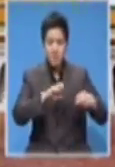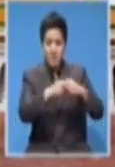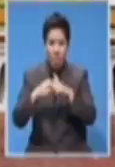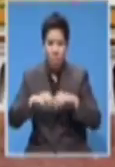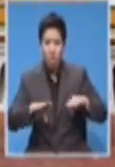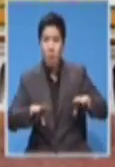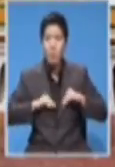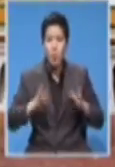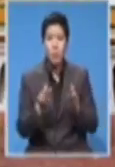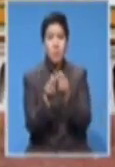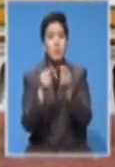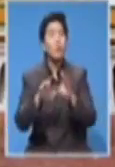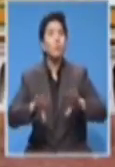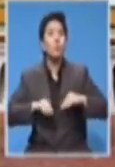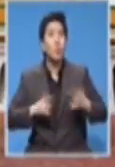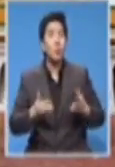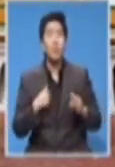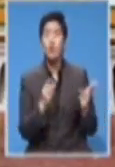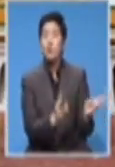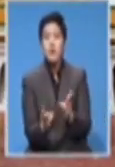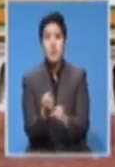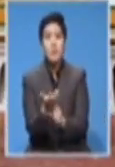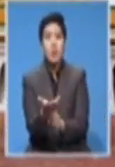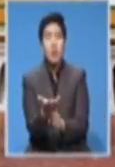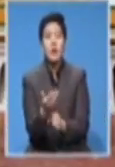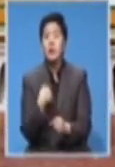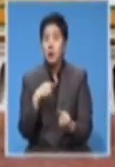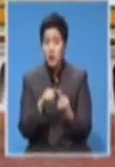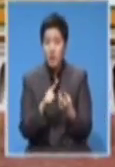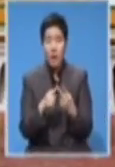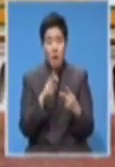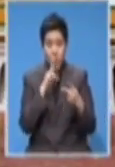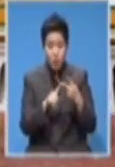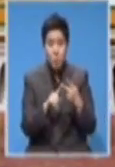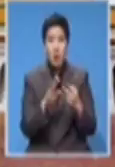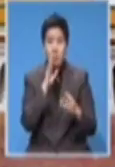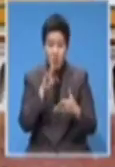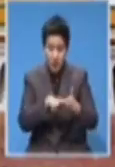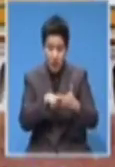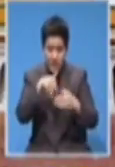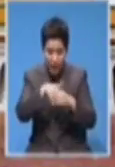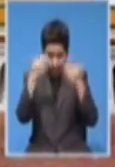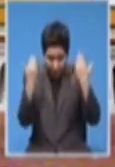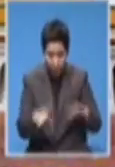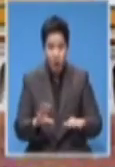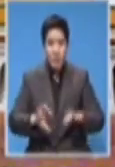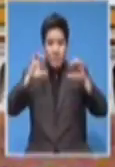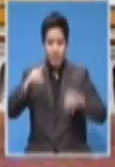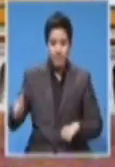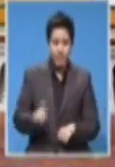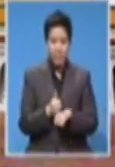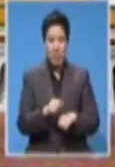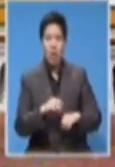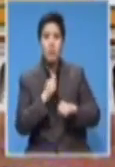ฐธรรมนูญกันอีกจะทำยังไงมีมาตรการอะไรไหมสองก็คือเลือกตั้งแล้วรัฐบาลปกครองไม่ได้ขึ้นมาอีกนะอีกพวกก็ต่อต้านทำ